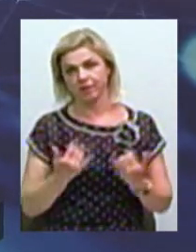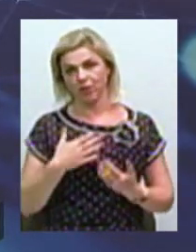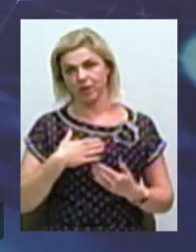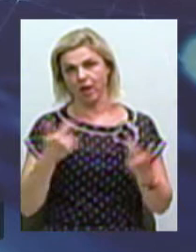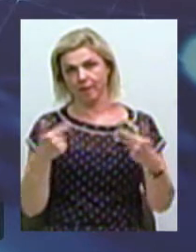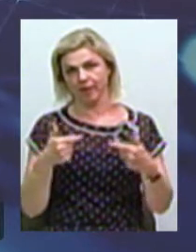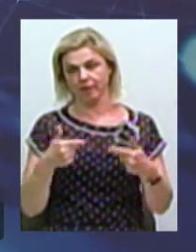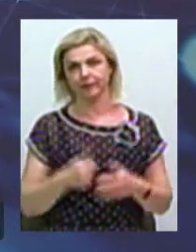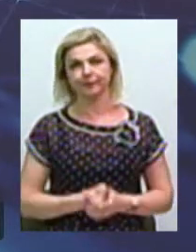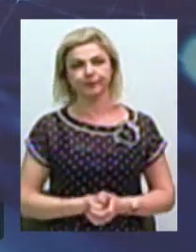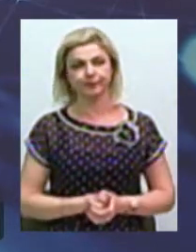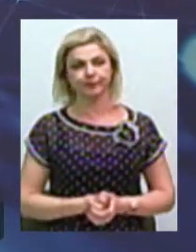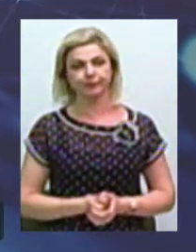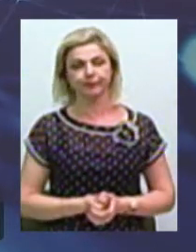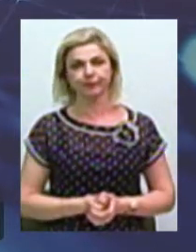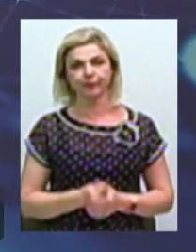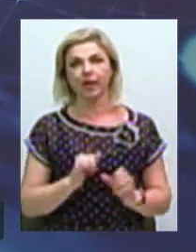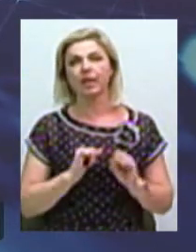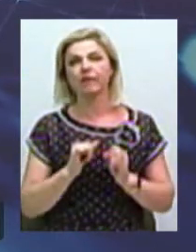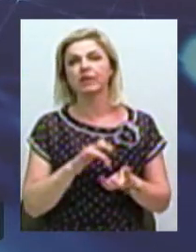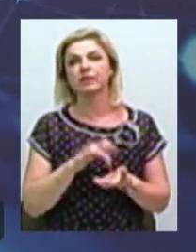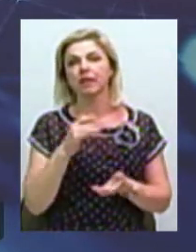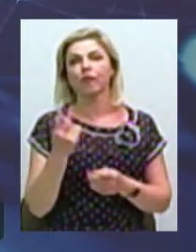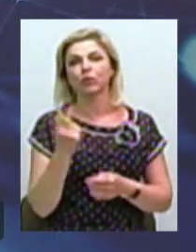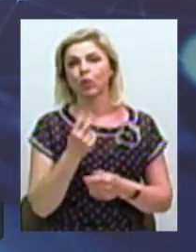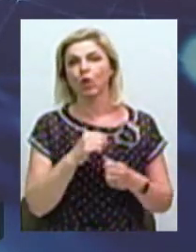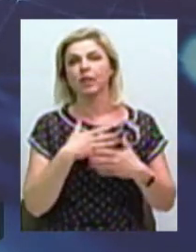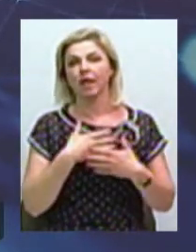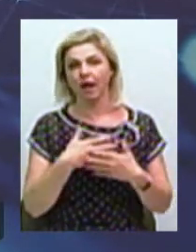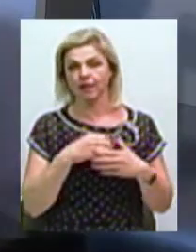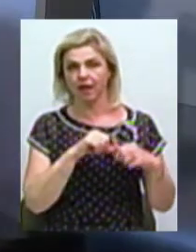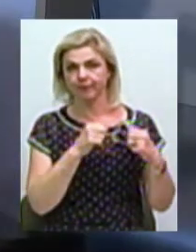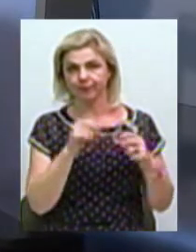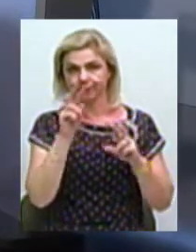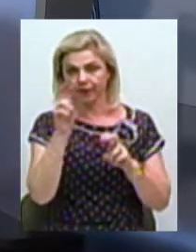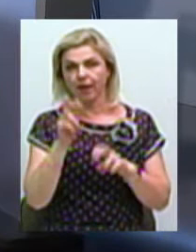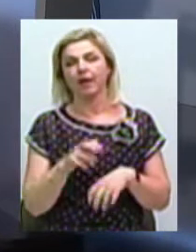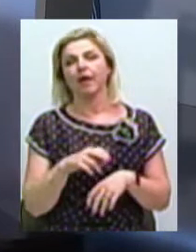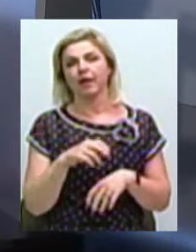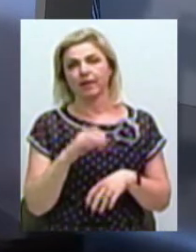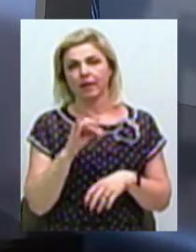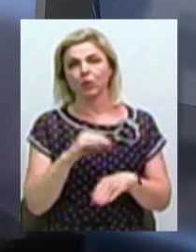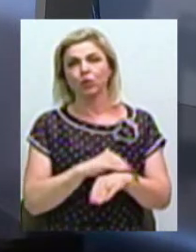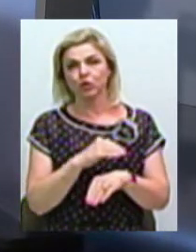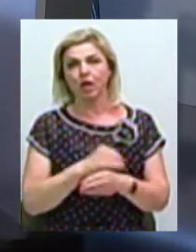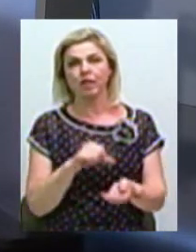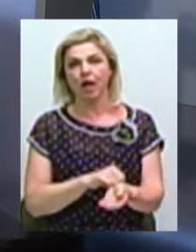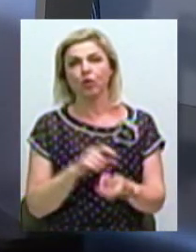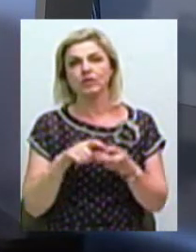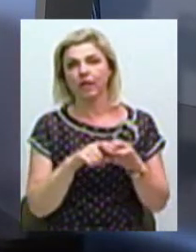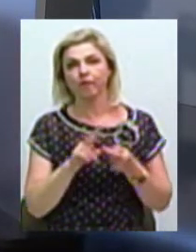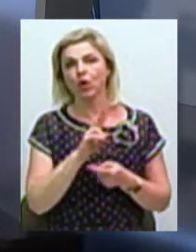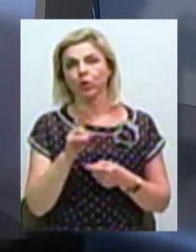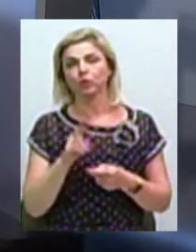спікерів в студії. Керівник Центру «Друге дихання» Віктор Петренко – та дружина наркозалежного, який